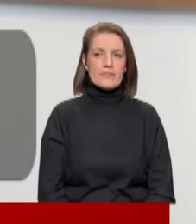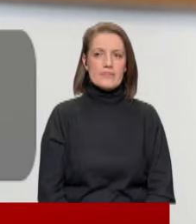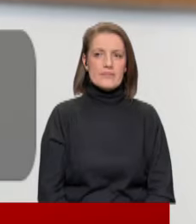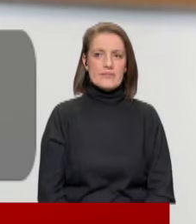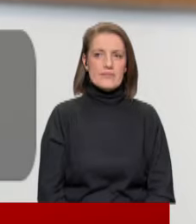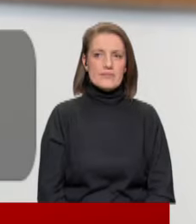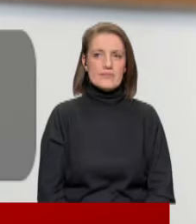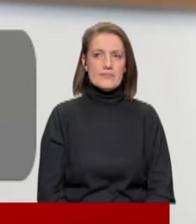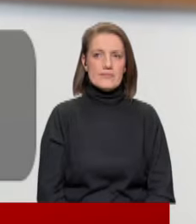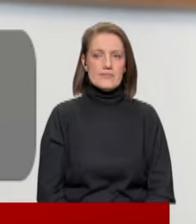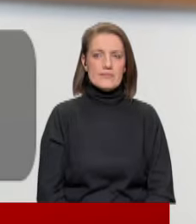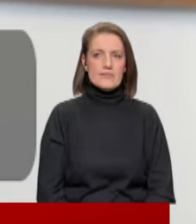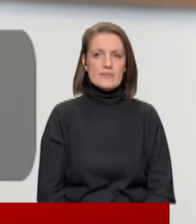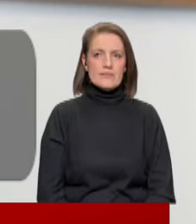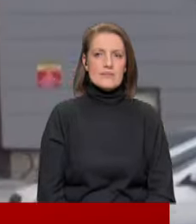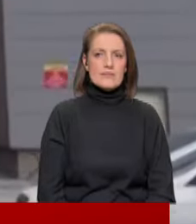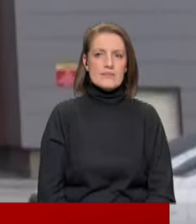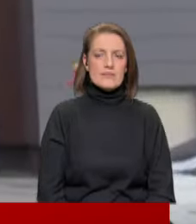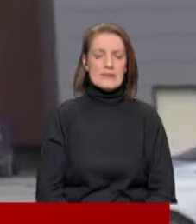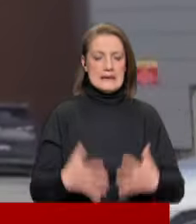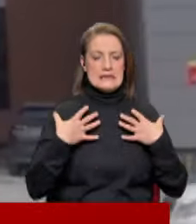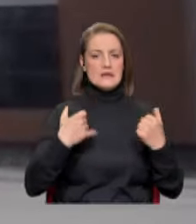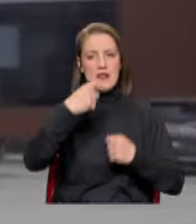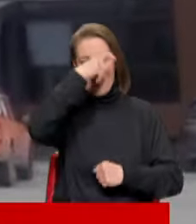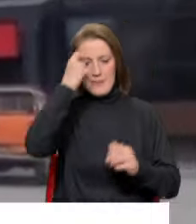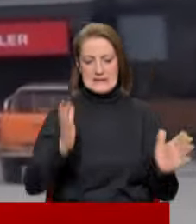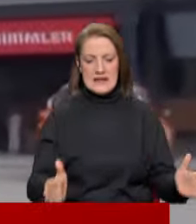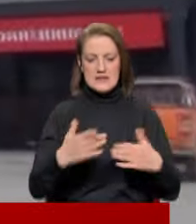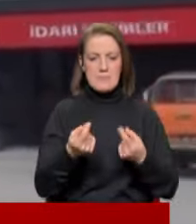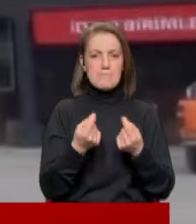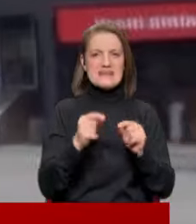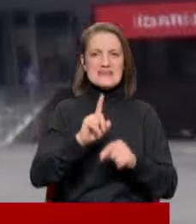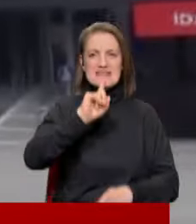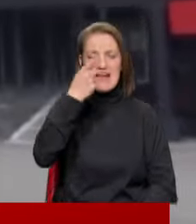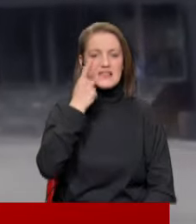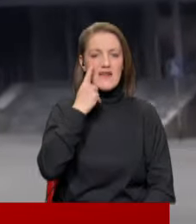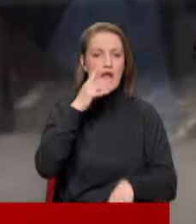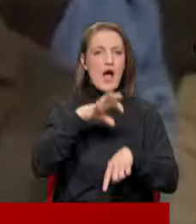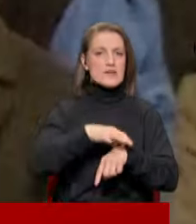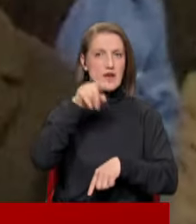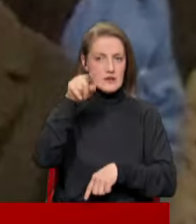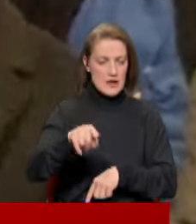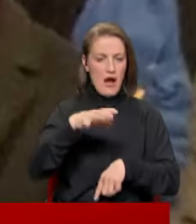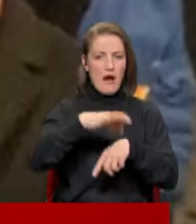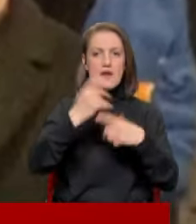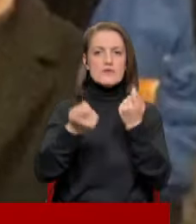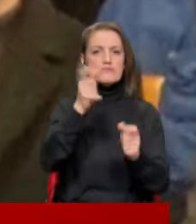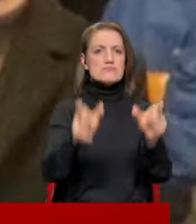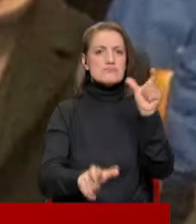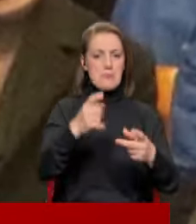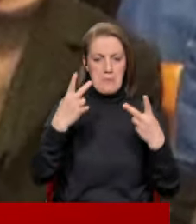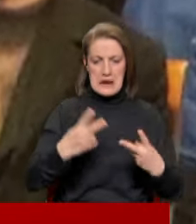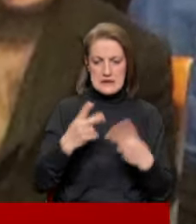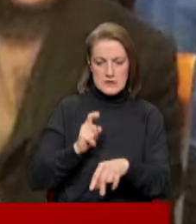görevden el çektirilmesi gerekmektedir Sağlık emekçileri Sendikası Bitlis'in tek devlet hastanesinde hastane çalışanlarının